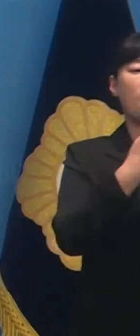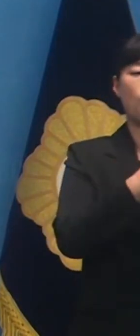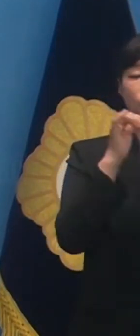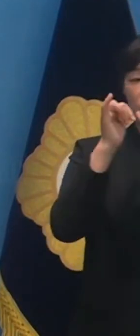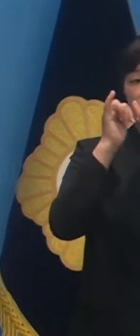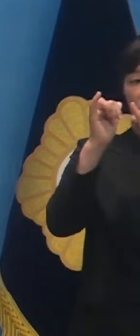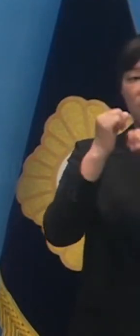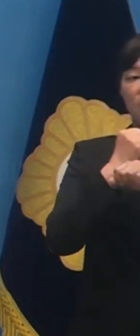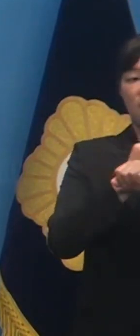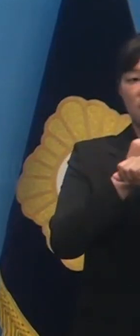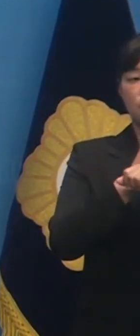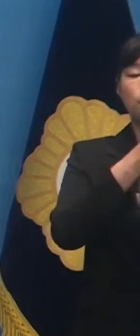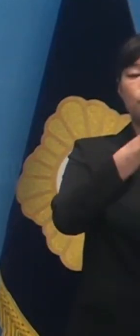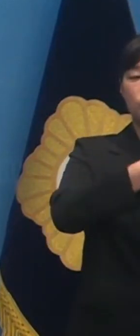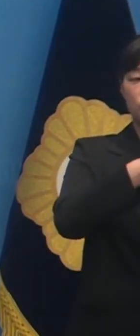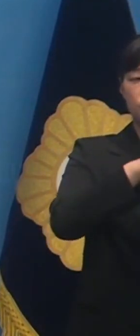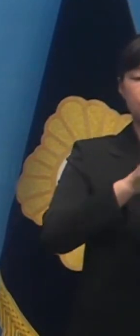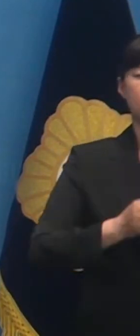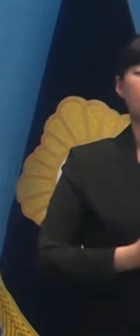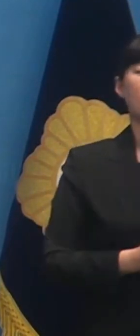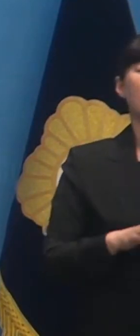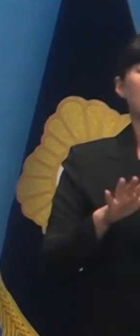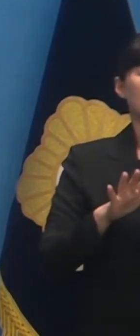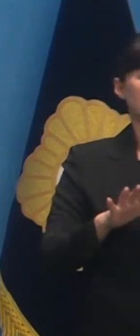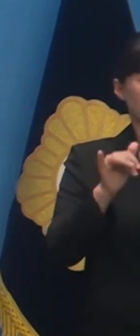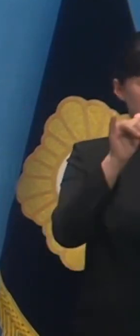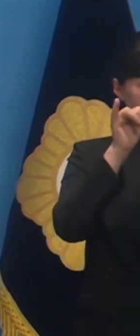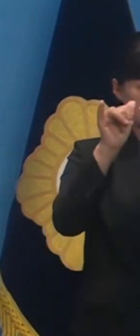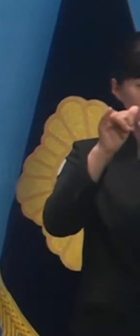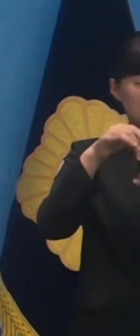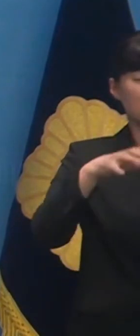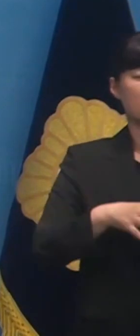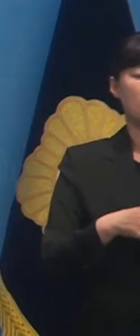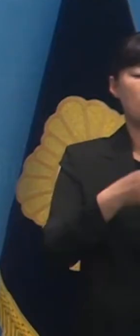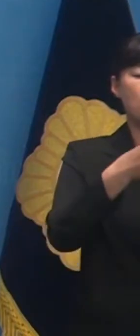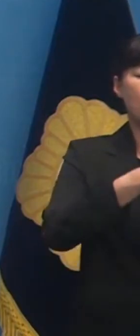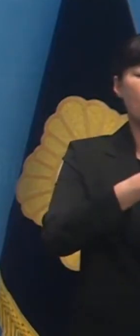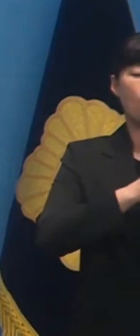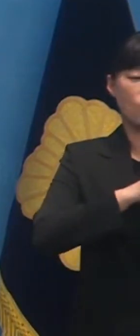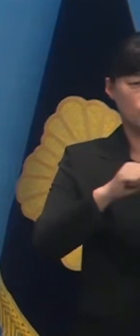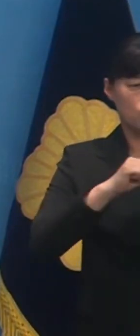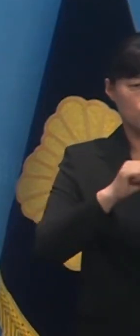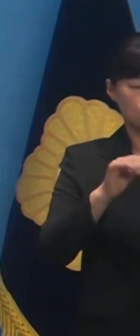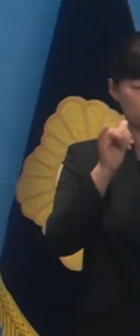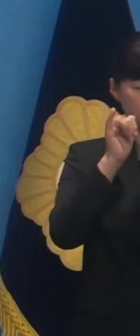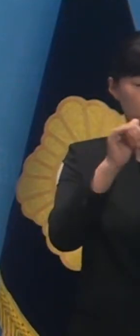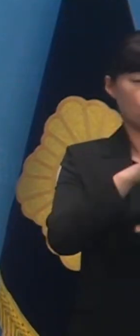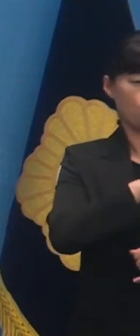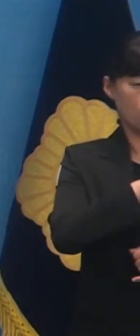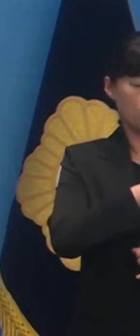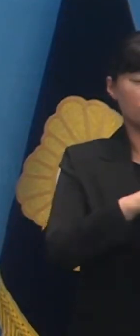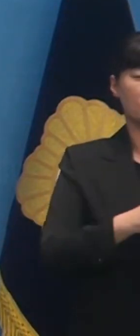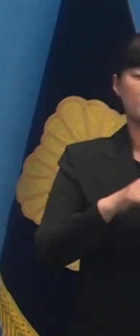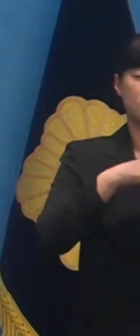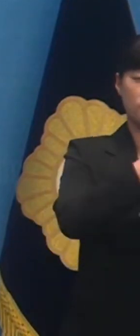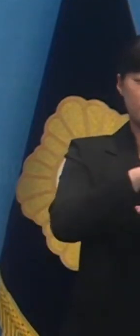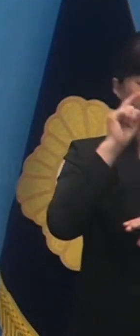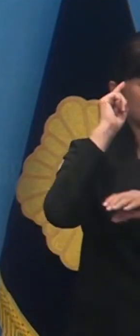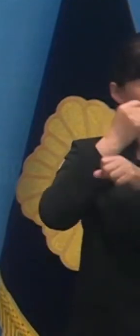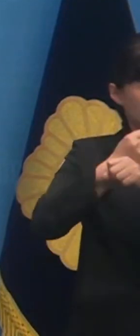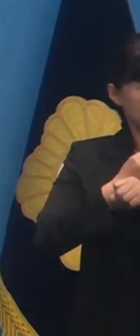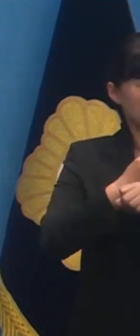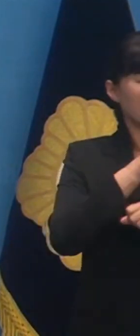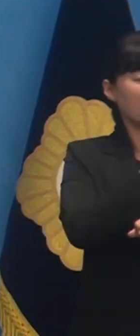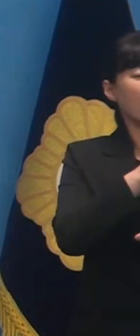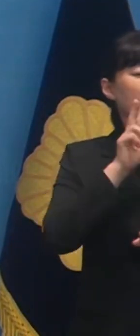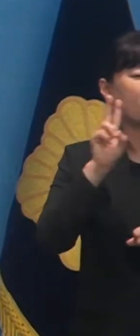공식적인 시상 제도입니다. 이번 시상식에서는 입법 활동, 노수위원회, 정책연구,